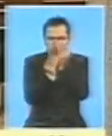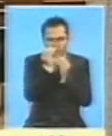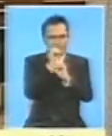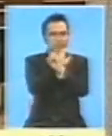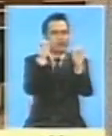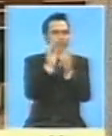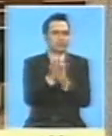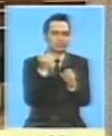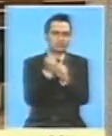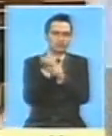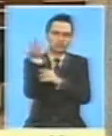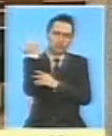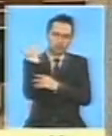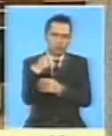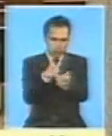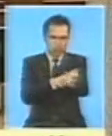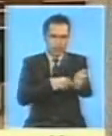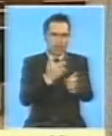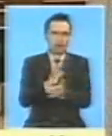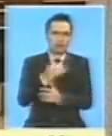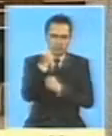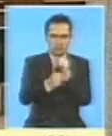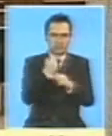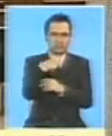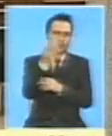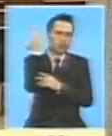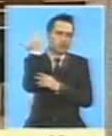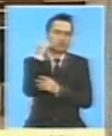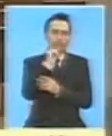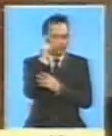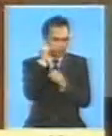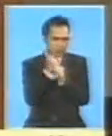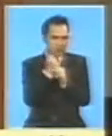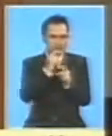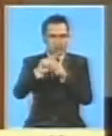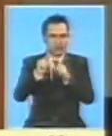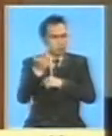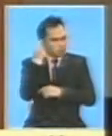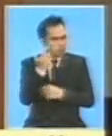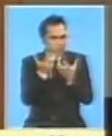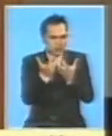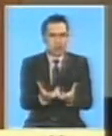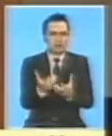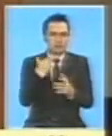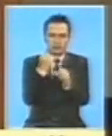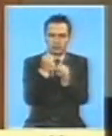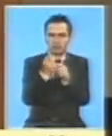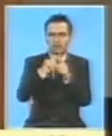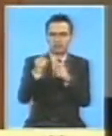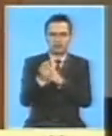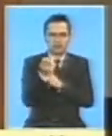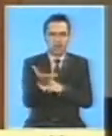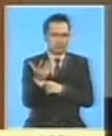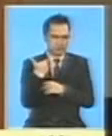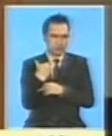คยเห็นท่านทรงงานในสมัยเมื่อหลายสิบปีที่ผ่านมาเราก็ต้องให้เขารู้ว่าท่านทรงงานอย่างไรและสิ่งที่ท่านทรงไปแล้วนั้นทำอะไรมาบ้างน